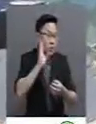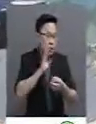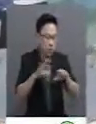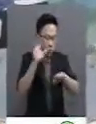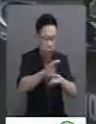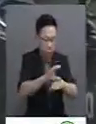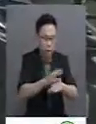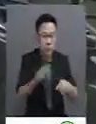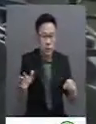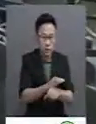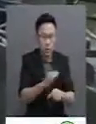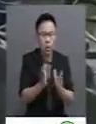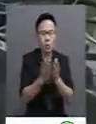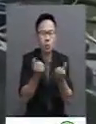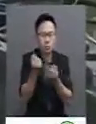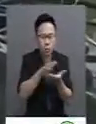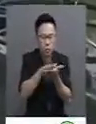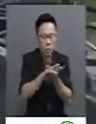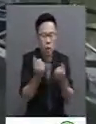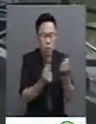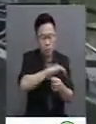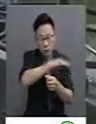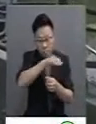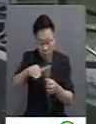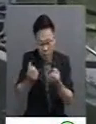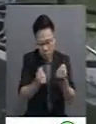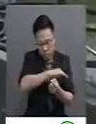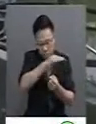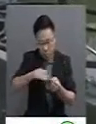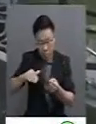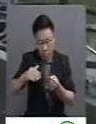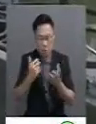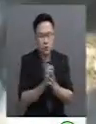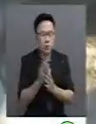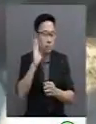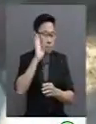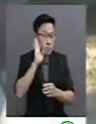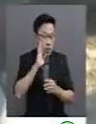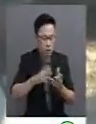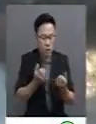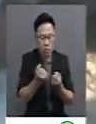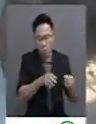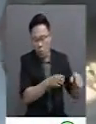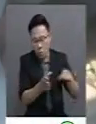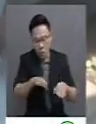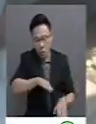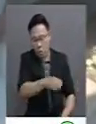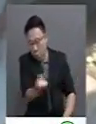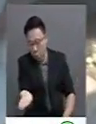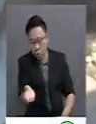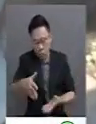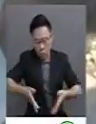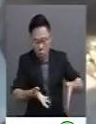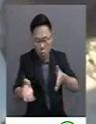าเสียหลักแหกโค้งฮะแล้วก็พุ่งตกลงไปในคลองลำตะคองโดยคันดังกล่าวเนี่ยจมหายทั้งคันฮะจุ